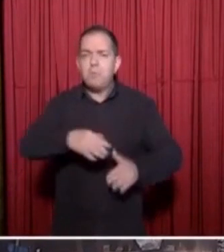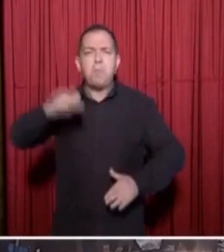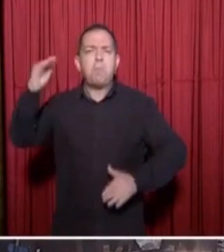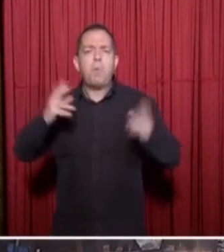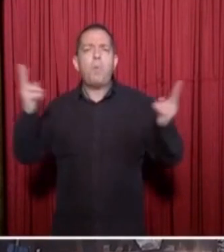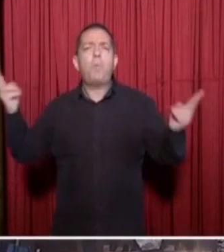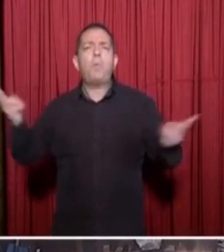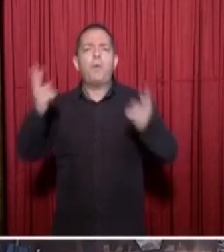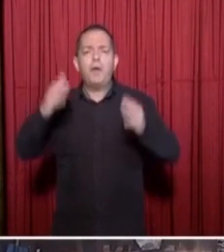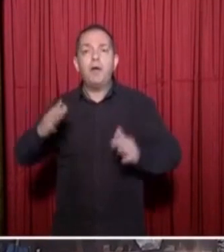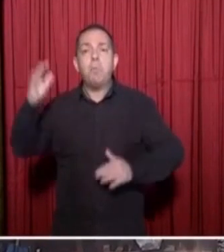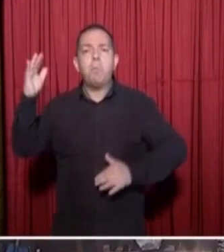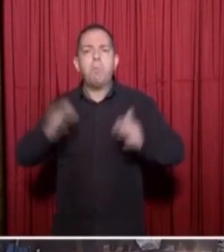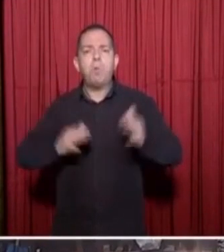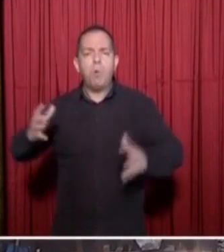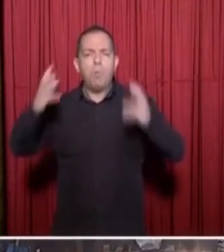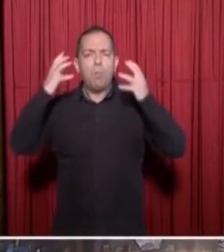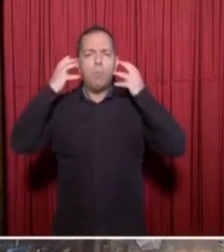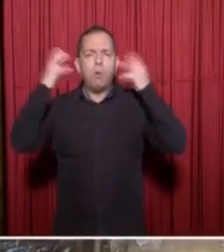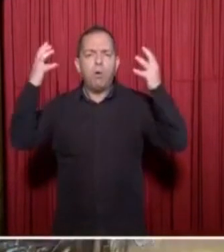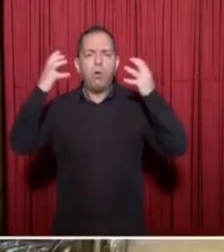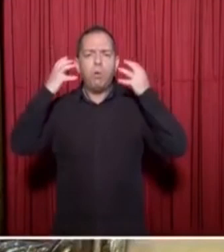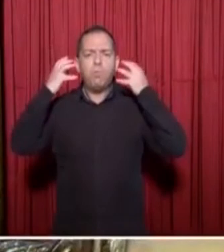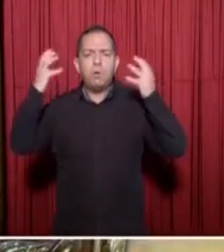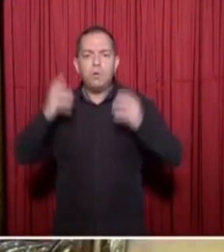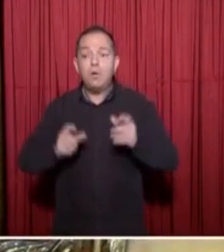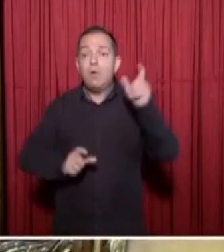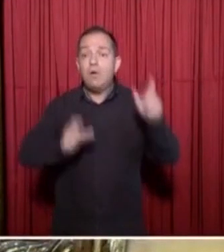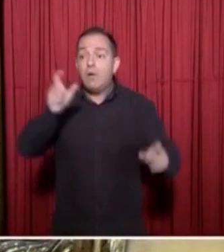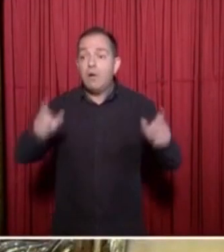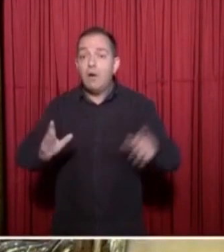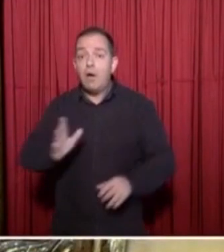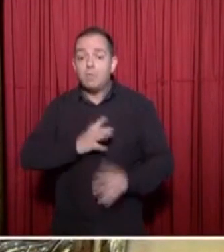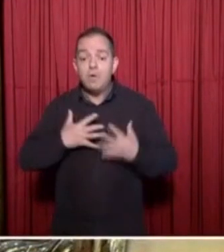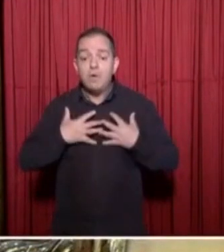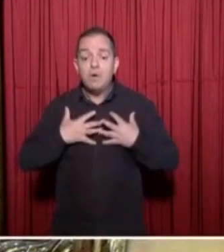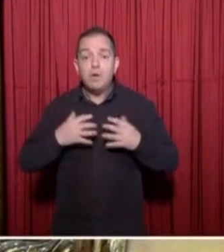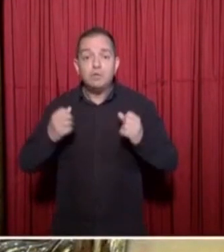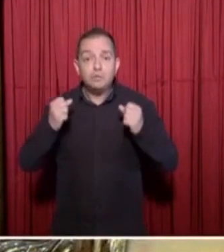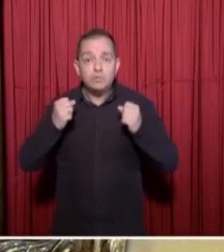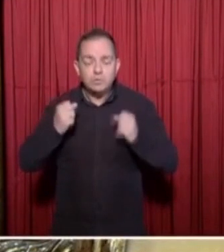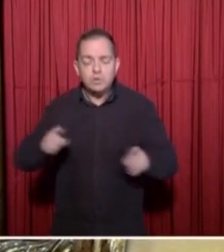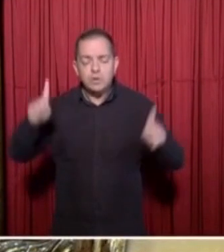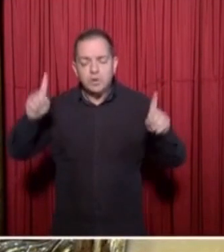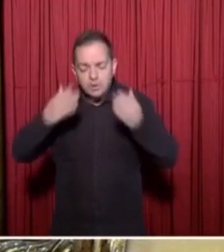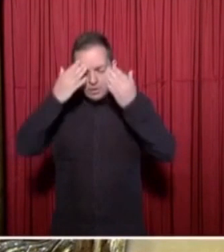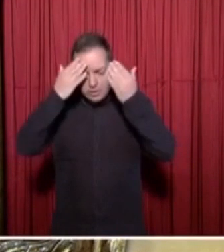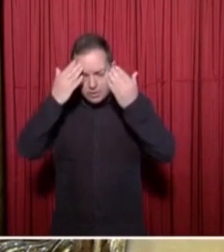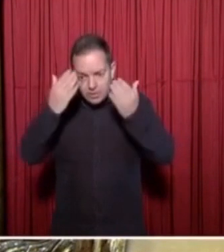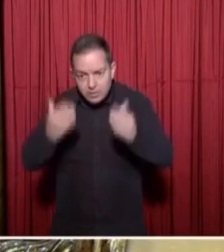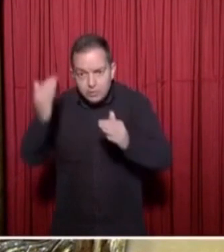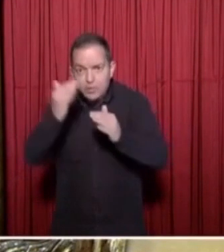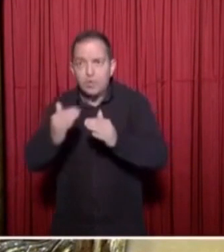είτε αυτόν εν κυμβάλλει σαλά λαγού, πας απνοή πέτνεσα.